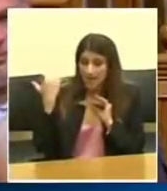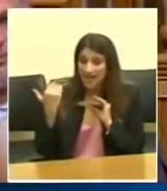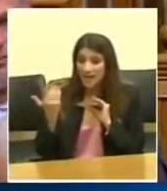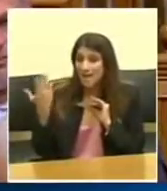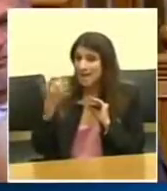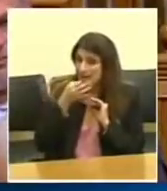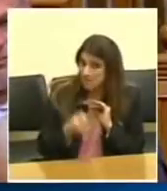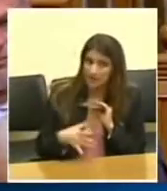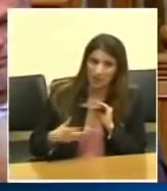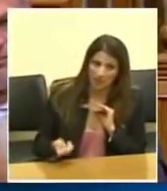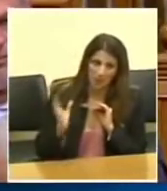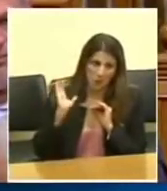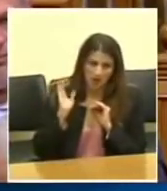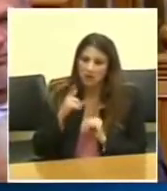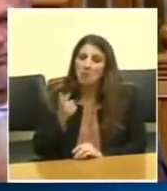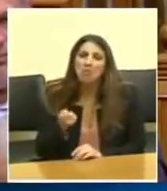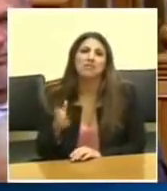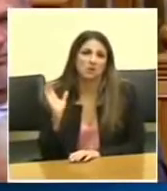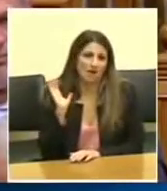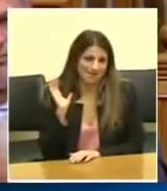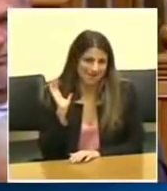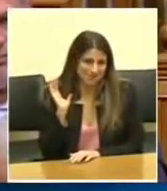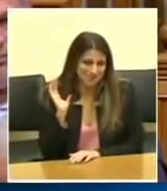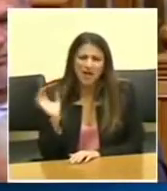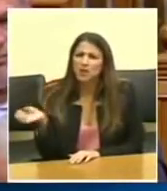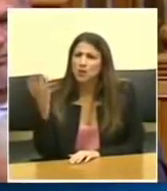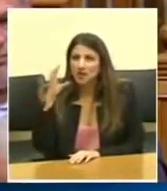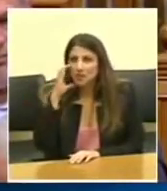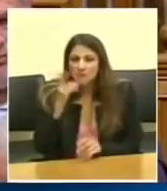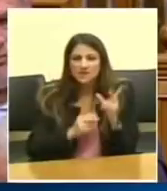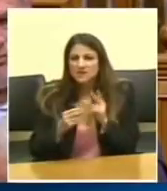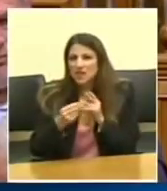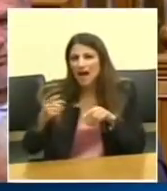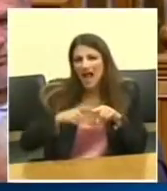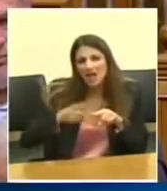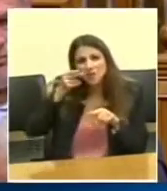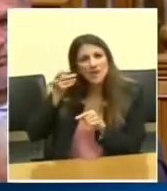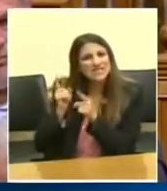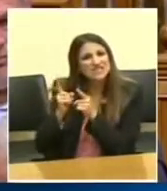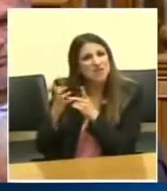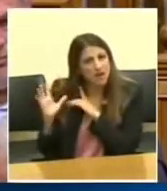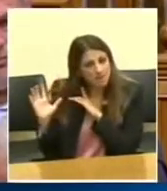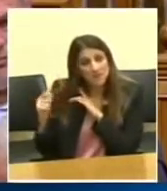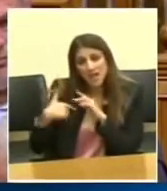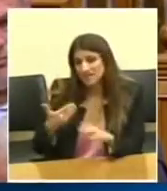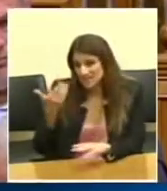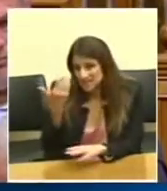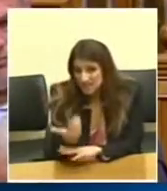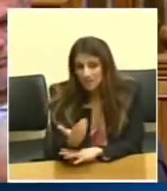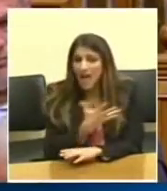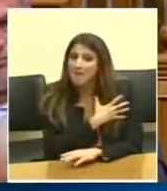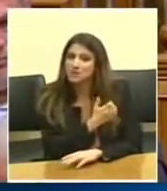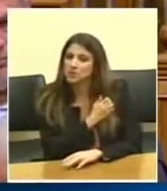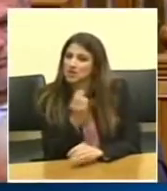αναγγείλει, προαναγγείλει ότι θα το κάνετε όταν ψηφίζαμε εδώ τη Συμφωνία των Πρεσπών. Εμείς ζητήσαμε την εμπιστοσύνη